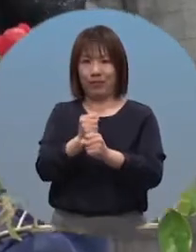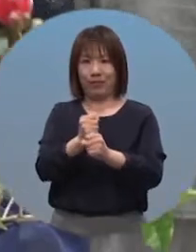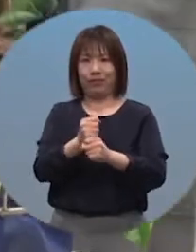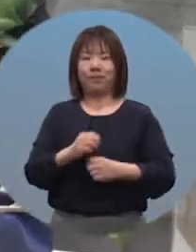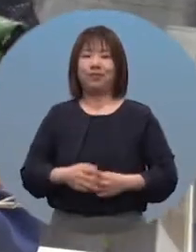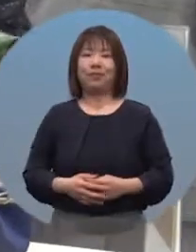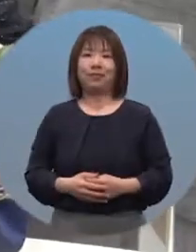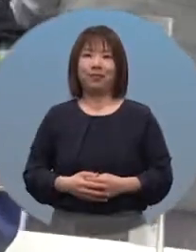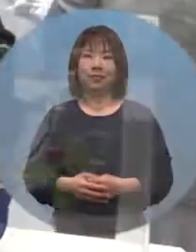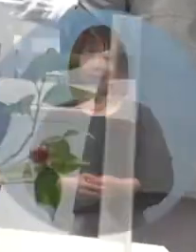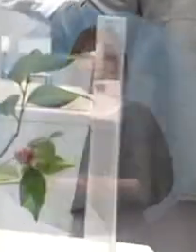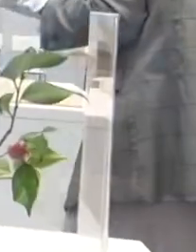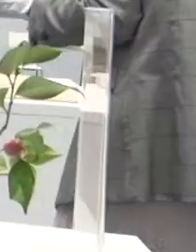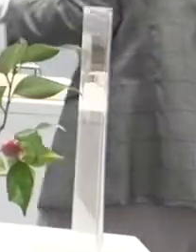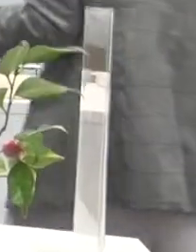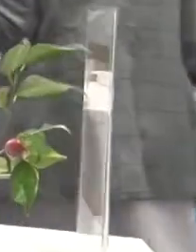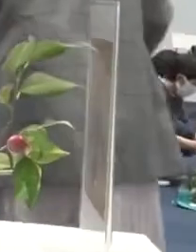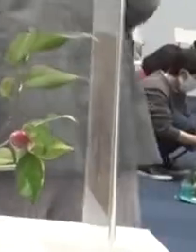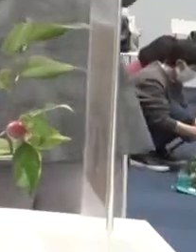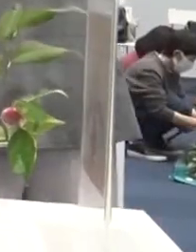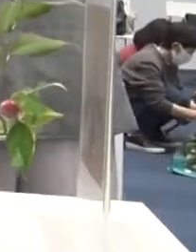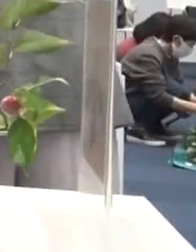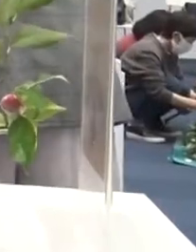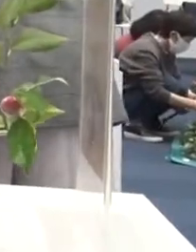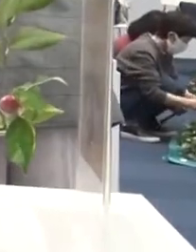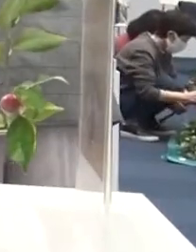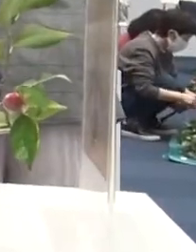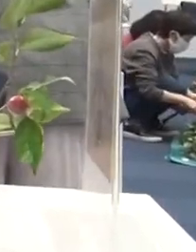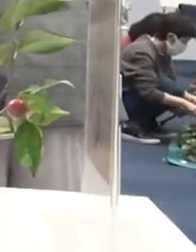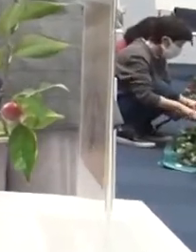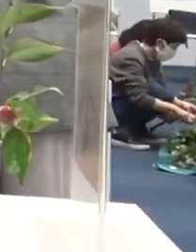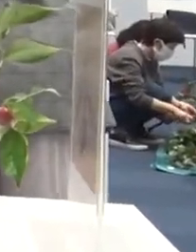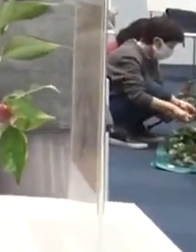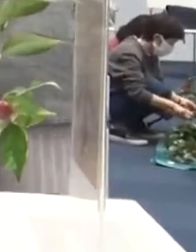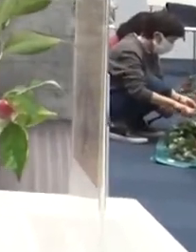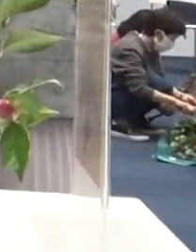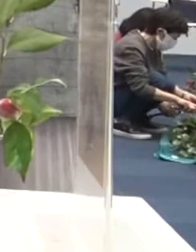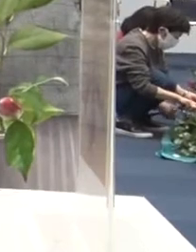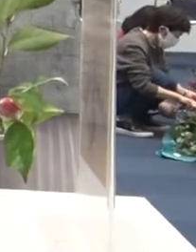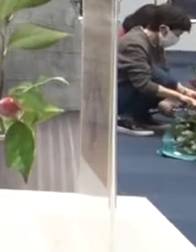塗ってくんからんうってください通うの